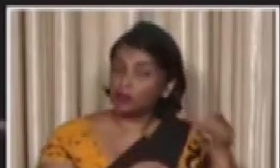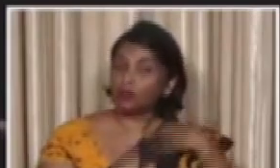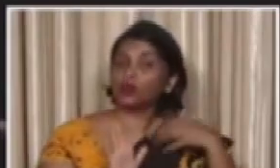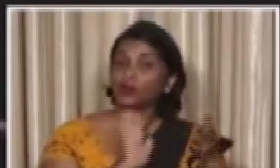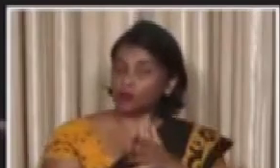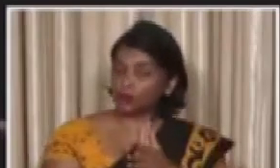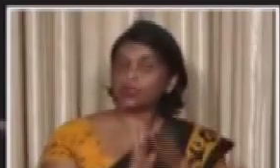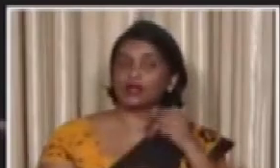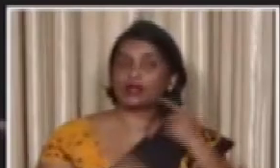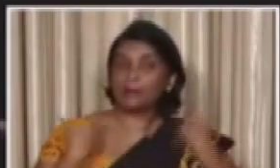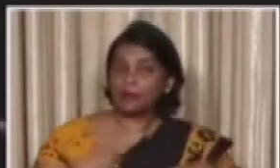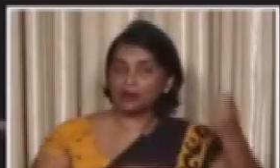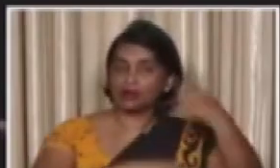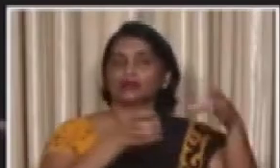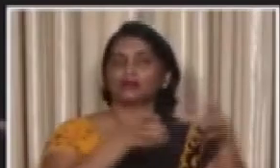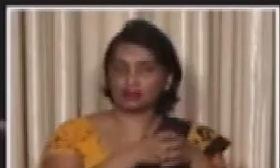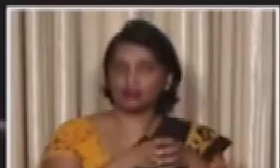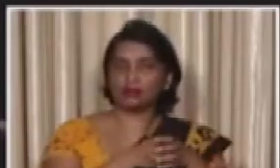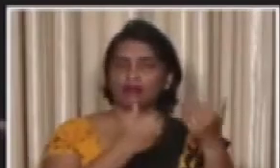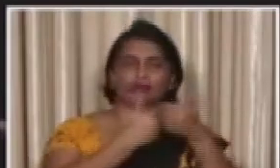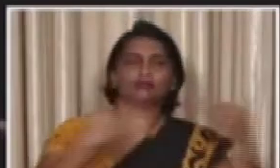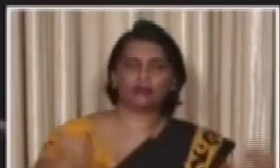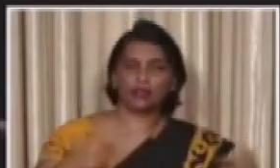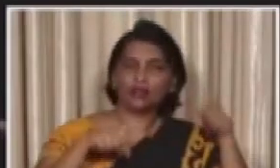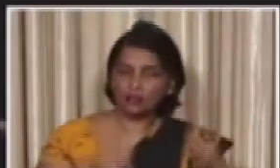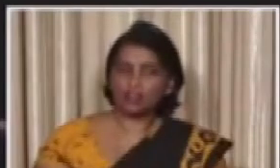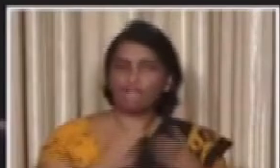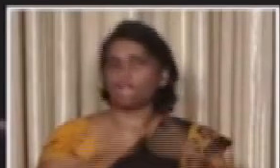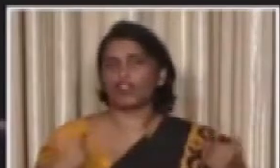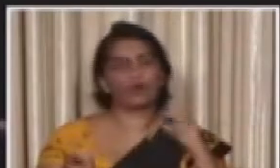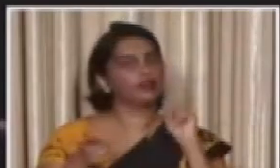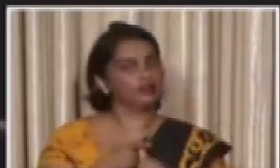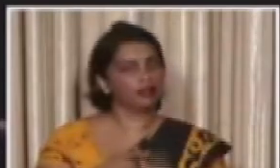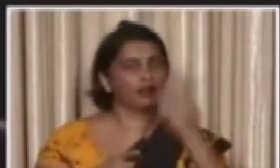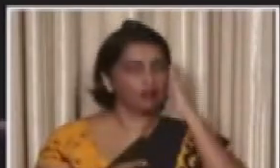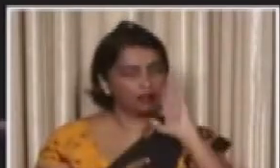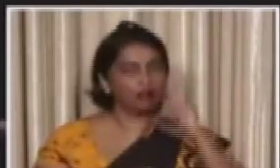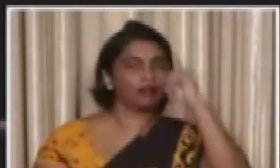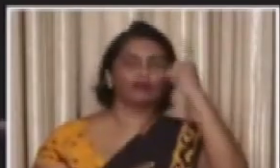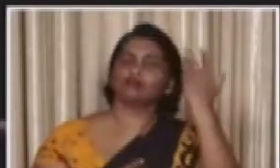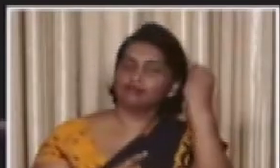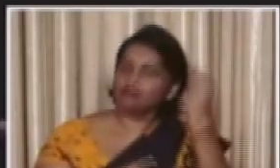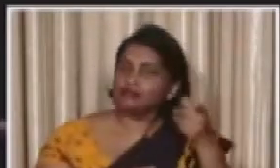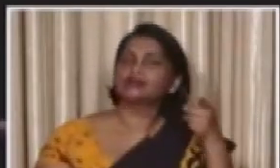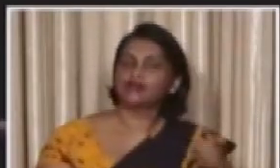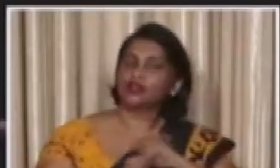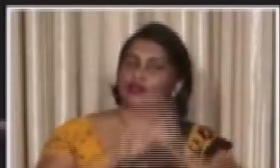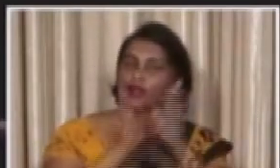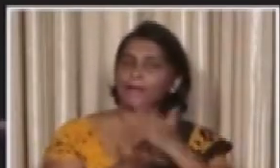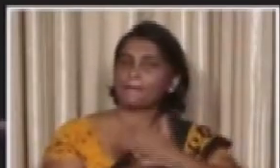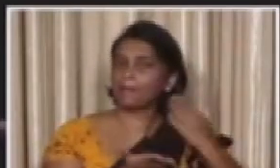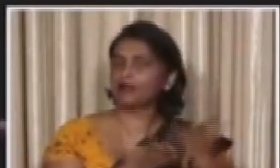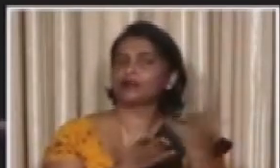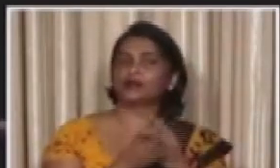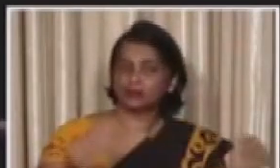සිටි රාජපක්ෂ කණ්ඩායම ඔහුගෙන් ඉවත් වෙලා දැන් වෙනම තරග කරනවා. ස්වභාව ධර්මය විසින්ම එම සියලු බාධක